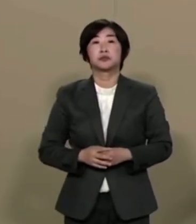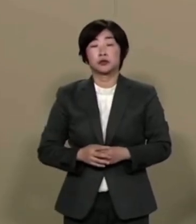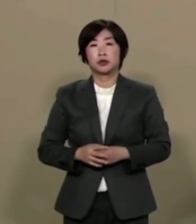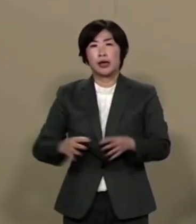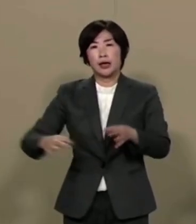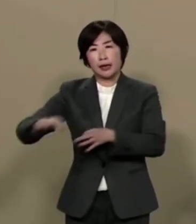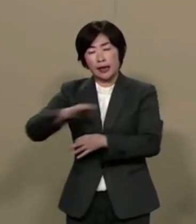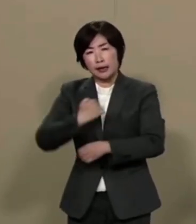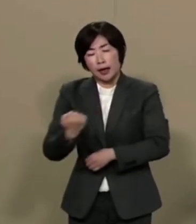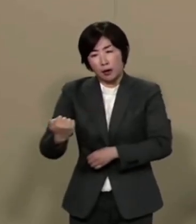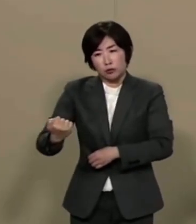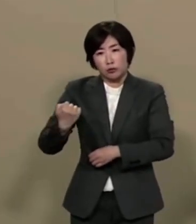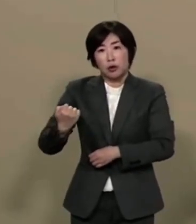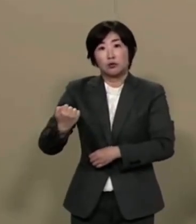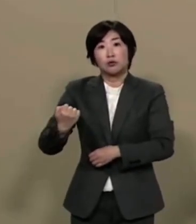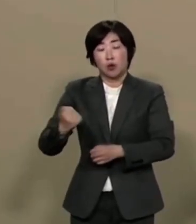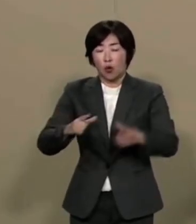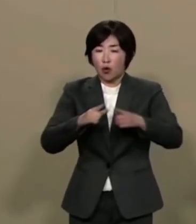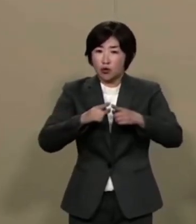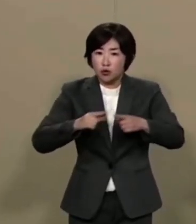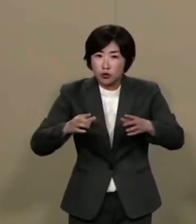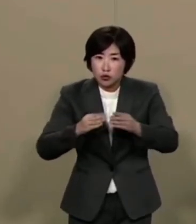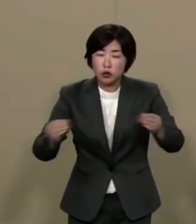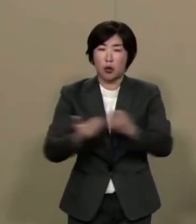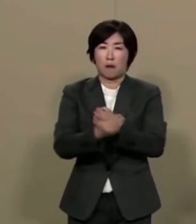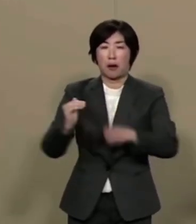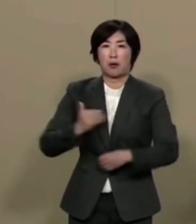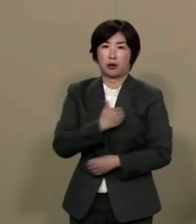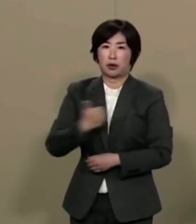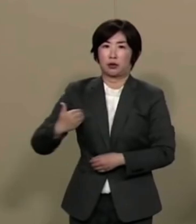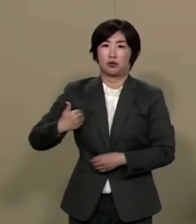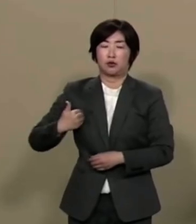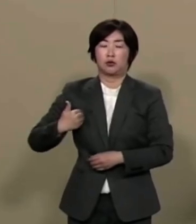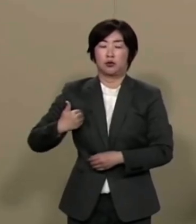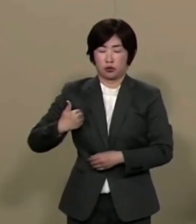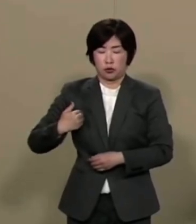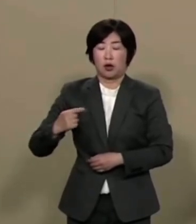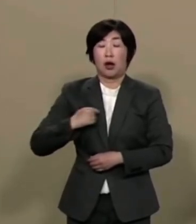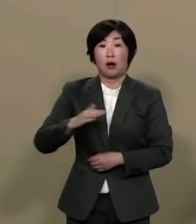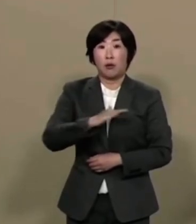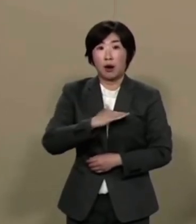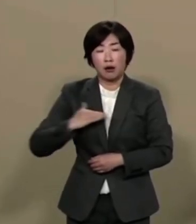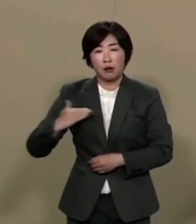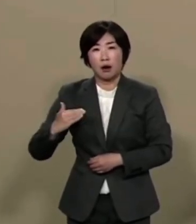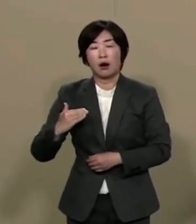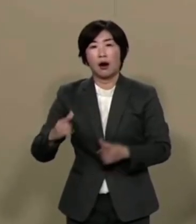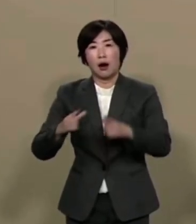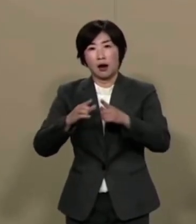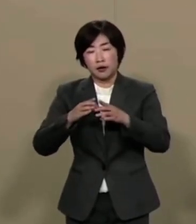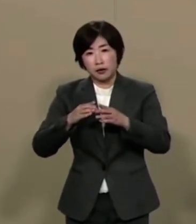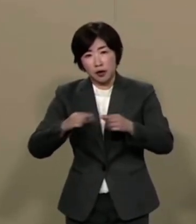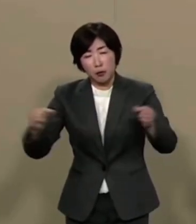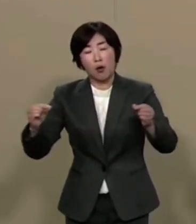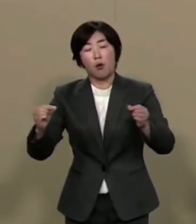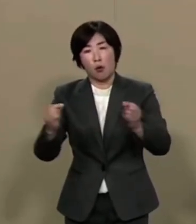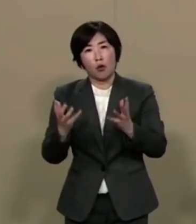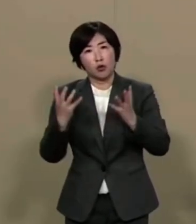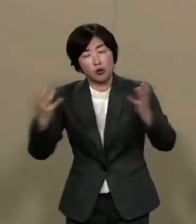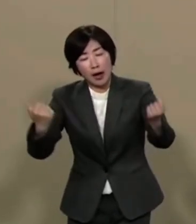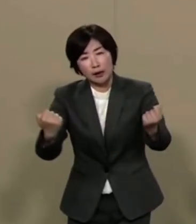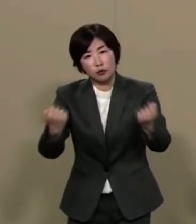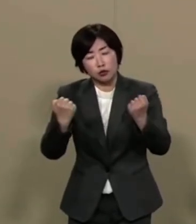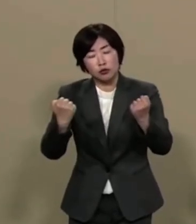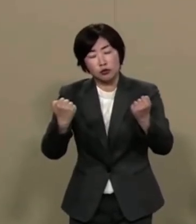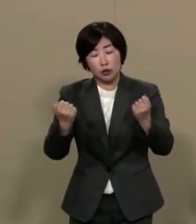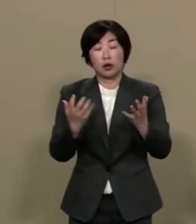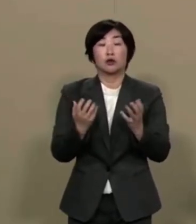経済が強くなればそれで国を守れるんですあのえ我々はえ日本を豊かに強くとありますがこの強くというの